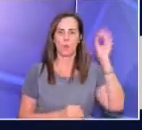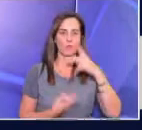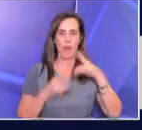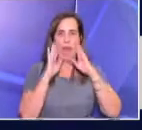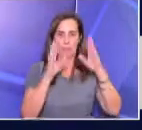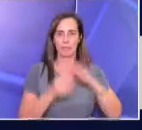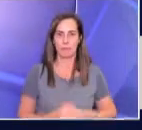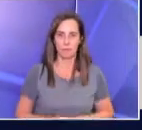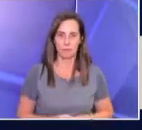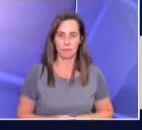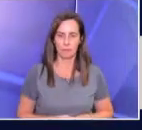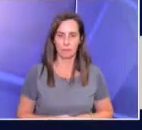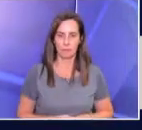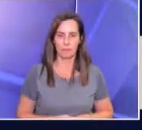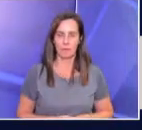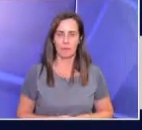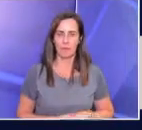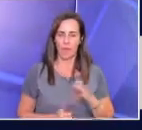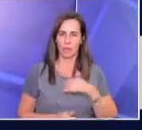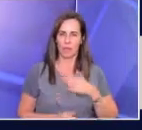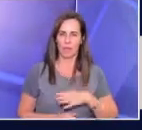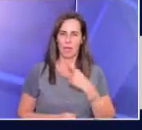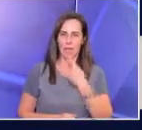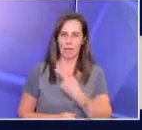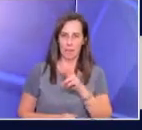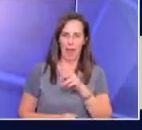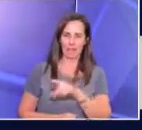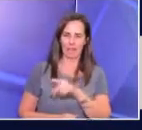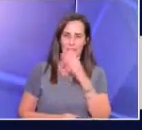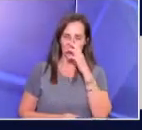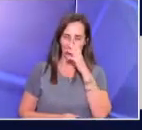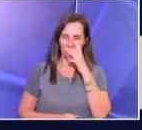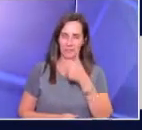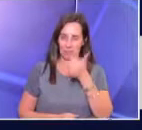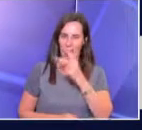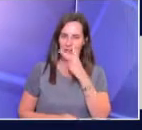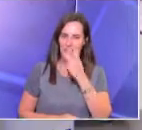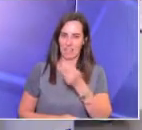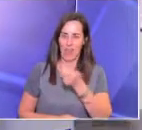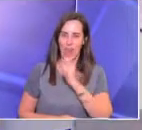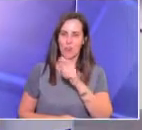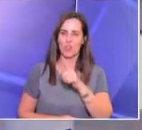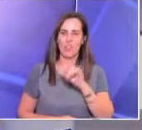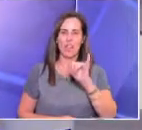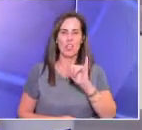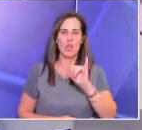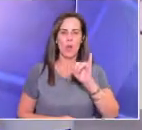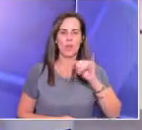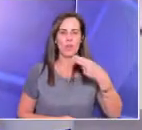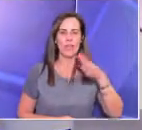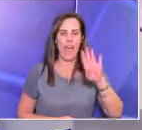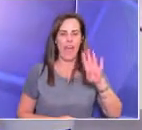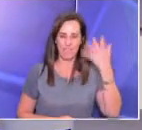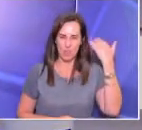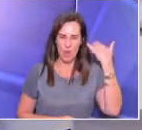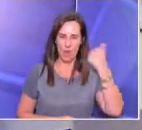יאמן. אצלכם בקלפיות. רגע, אני רוצה לדבר פה עם עדי, שבמקרה אתמול ראה את הרעיון של יון היאב באמצע היום, עם התקפות הסייבר